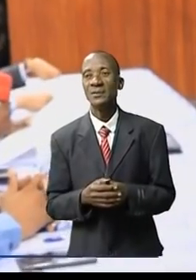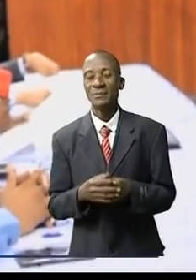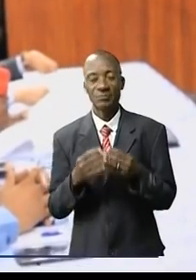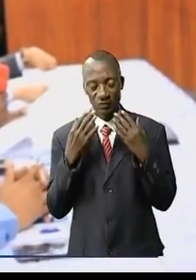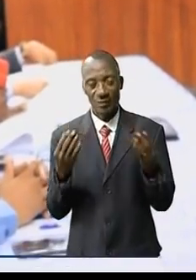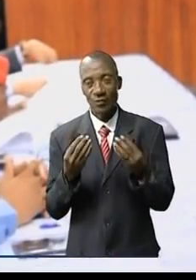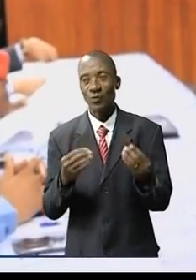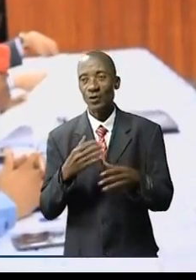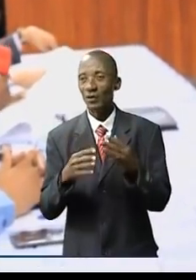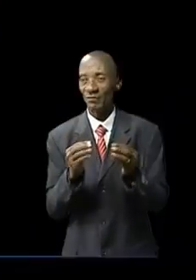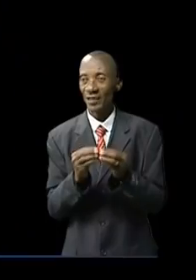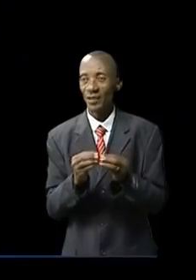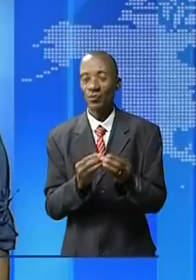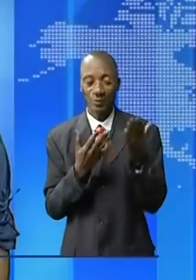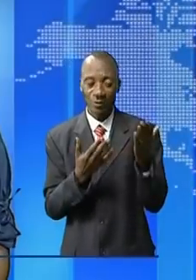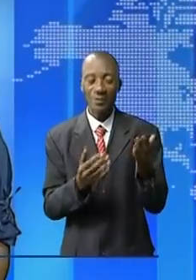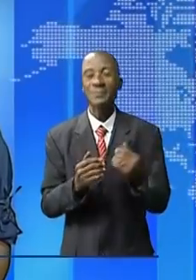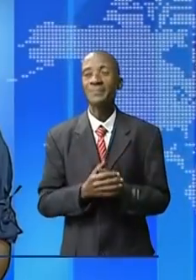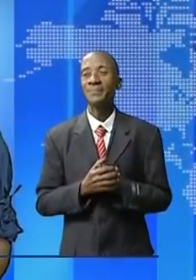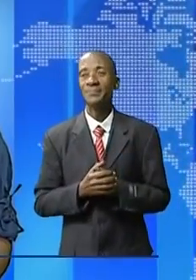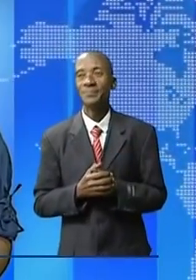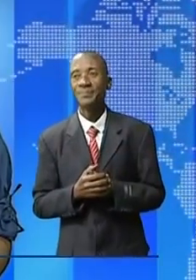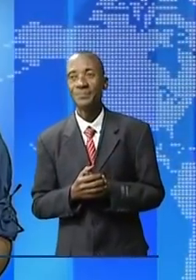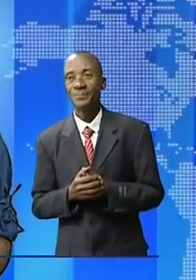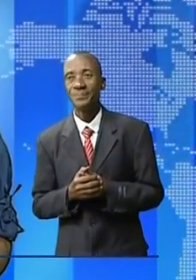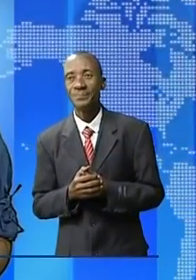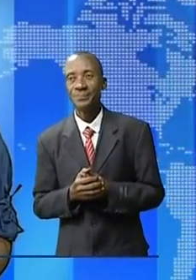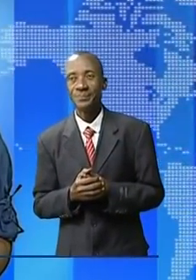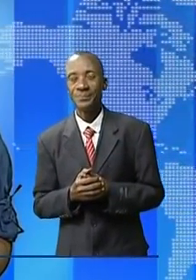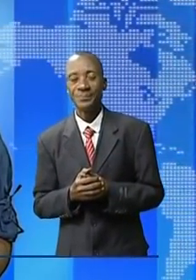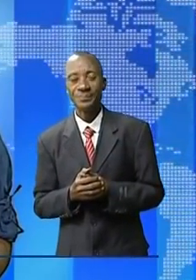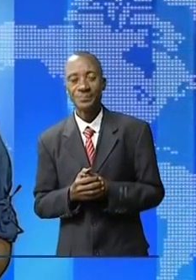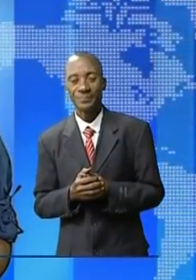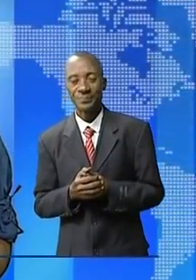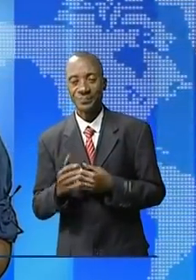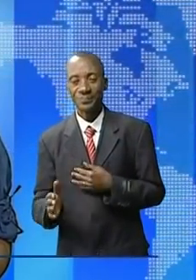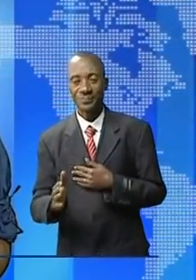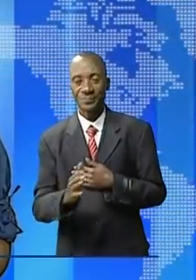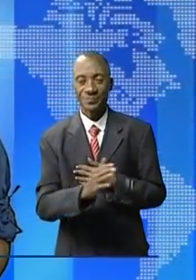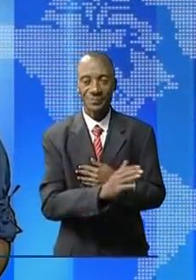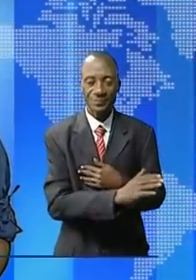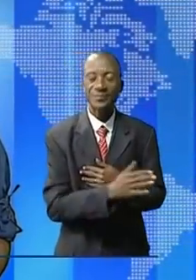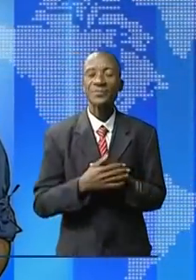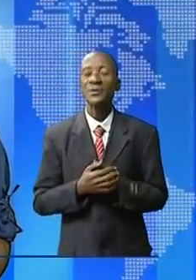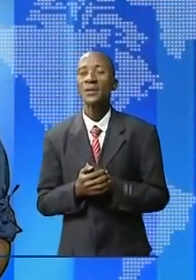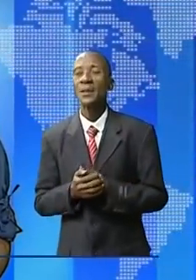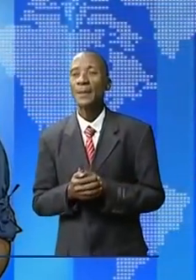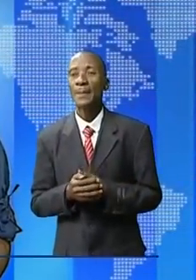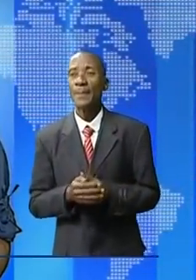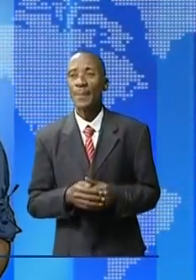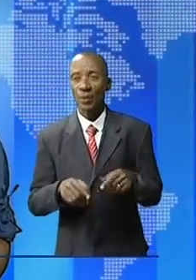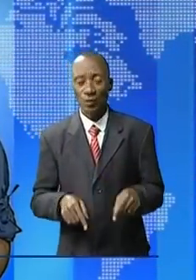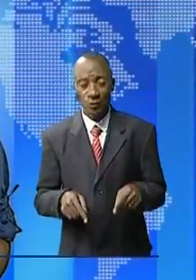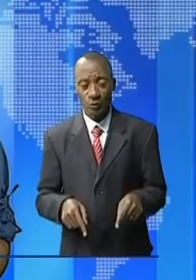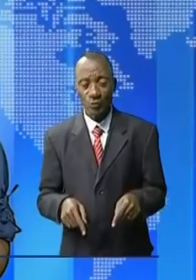cohérente pour sauver ce pays. Et les personnels de santé de la ville de Kinshasa sont en formation sur la gestion